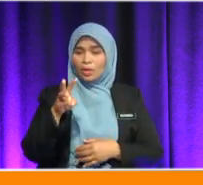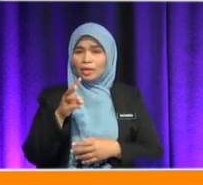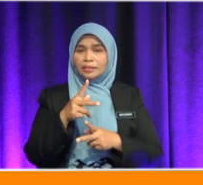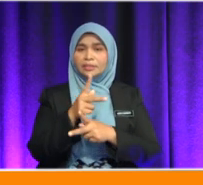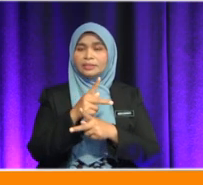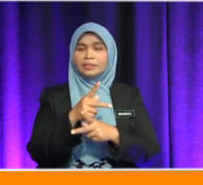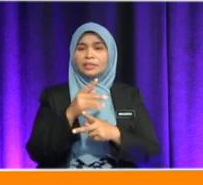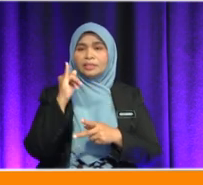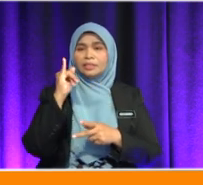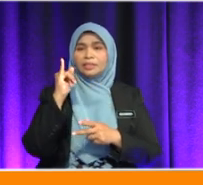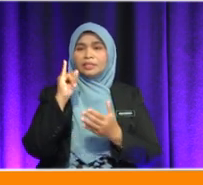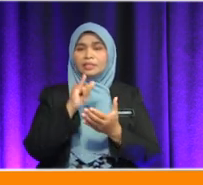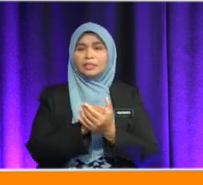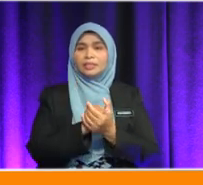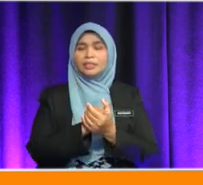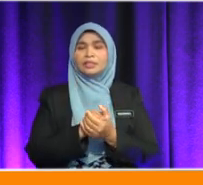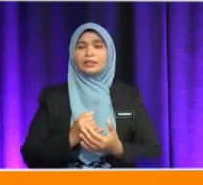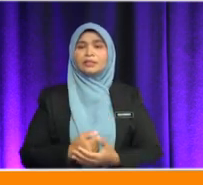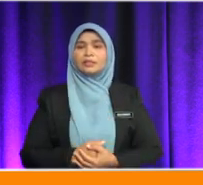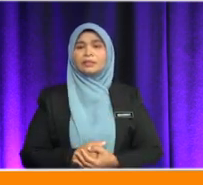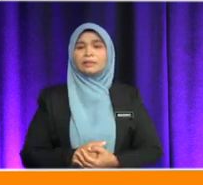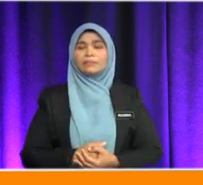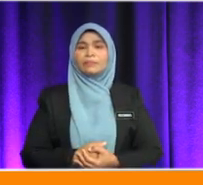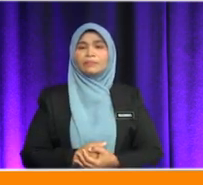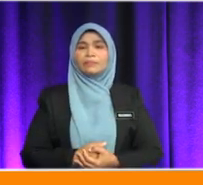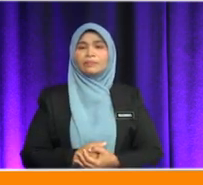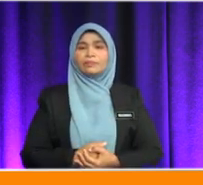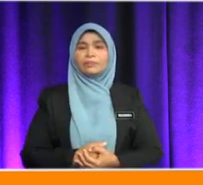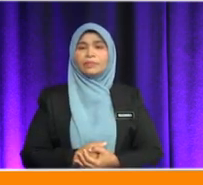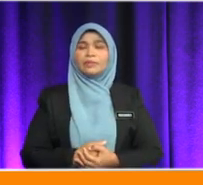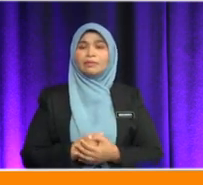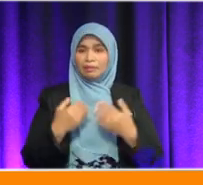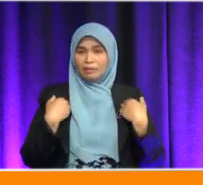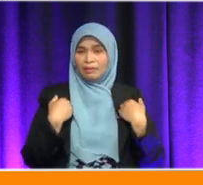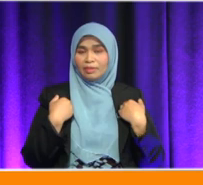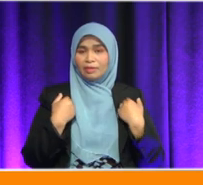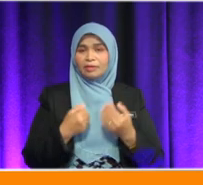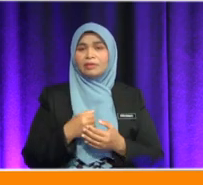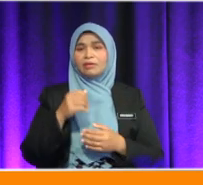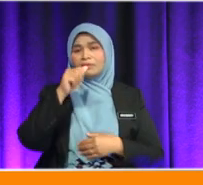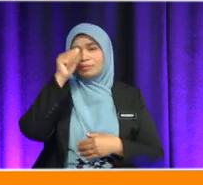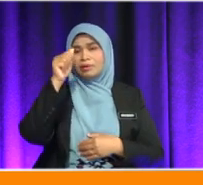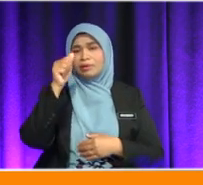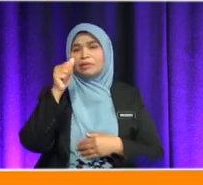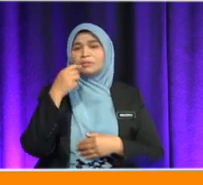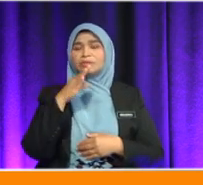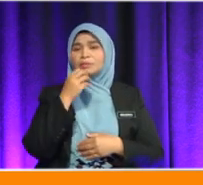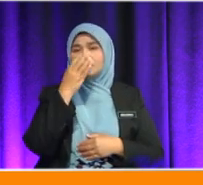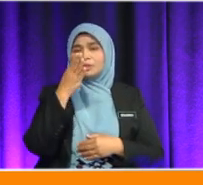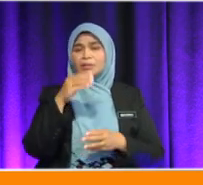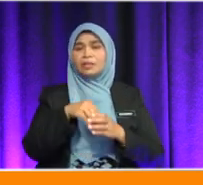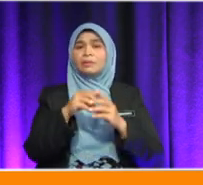kita sesuai dalam kalangan kita ini yang membacakan ayat Allah menyebut dalam ayat